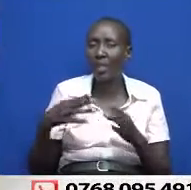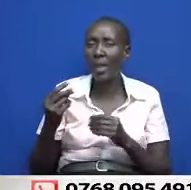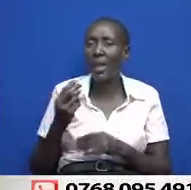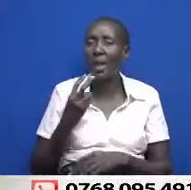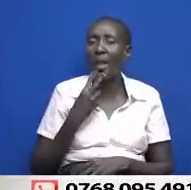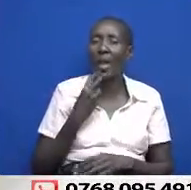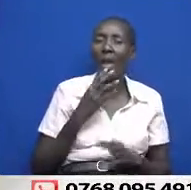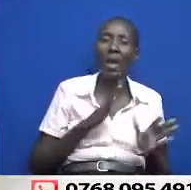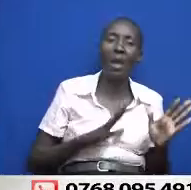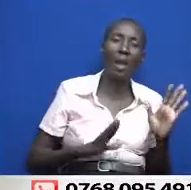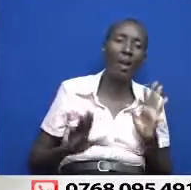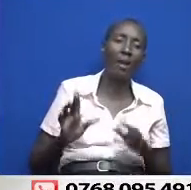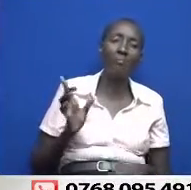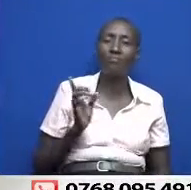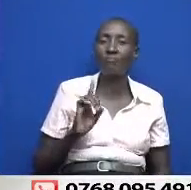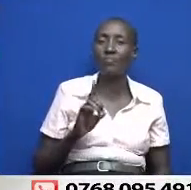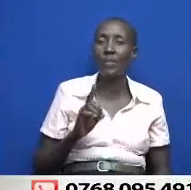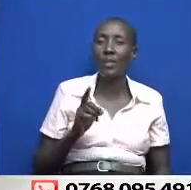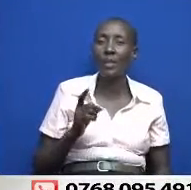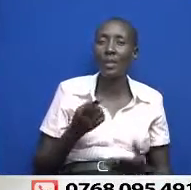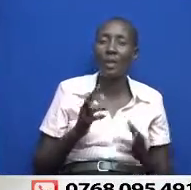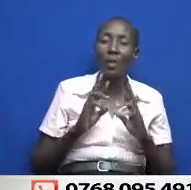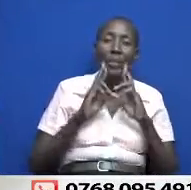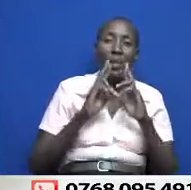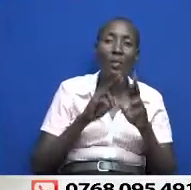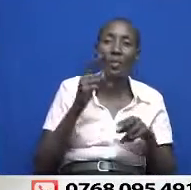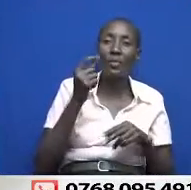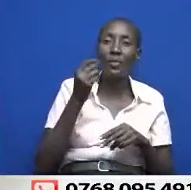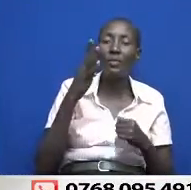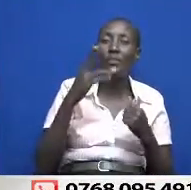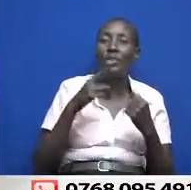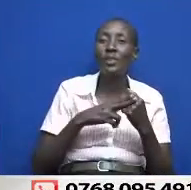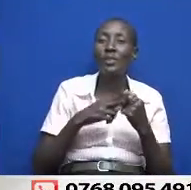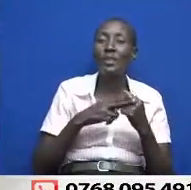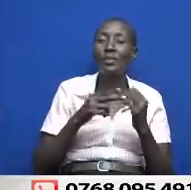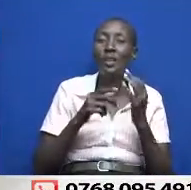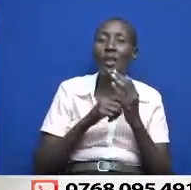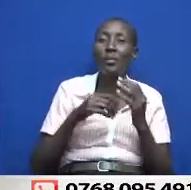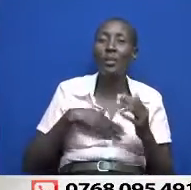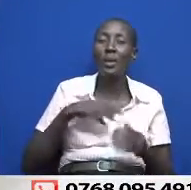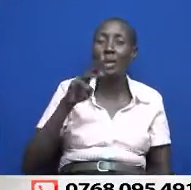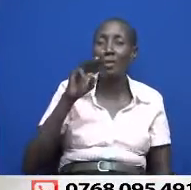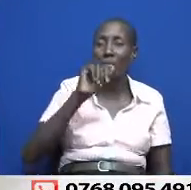Kutoka eneo bunge la Sirisia nikitaarifia TV47, mimi ni Wanjisosti.